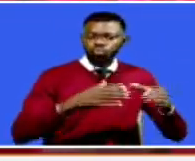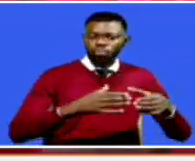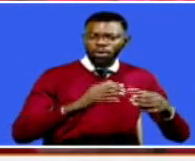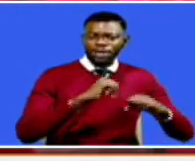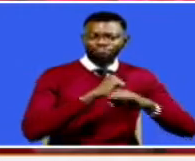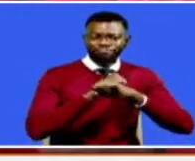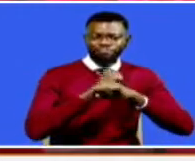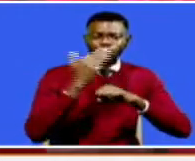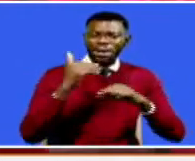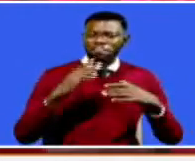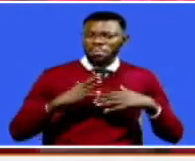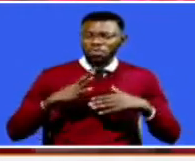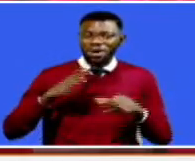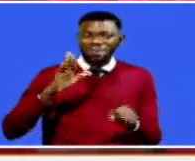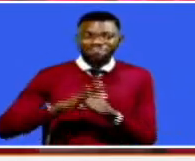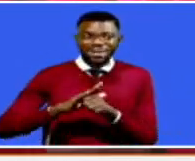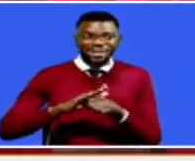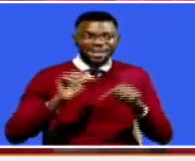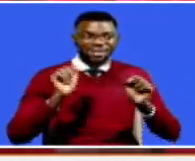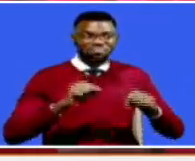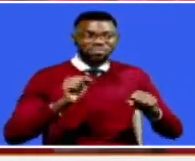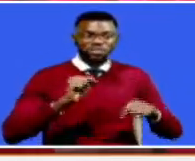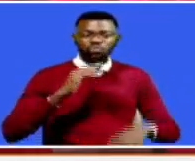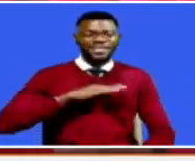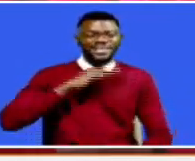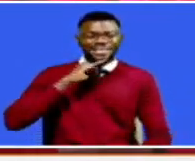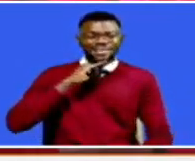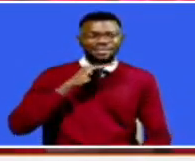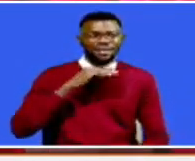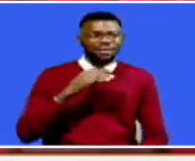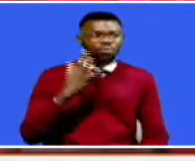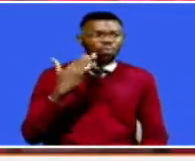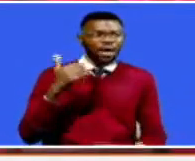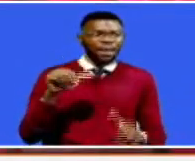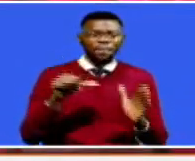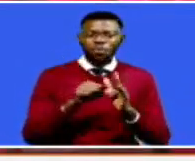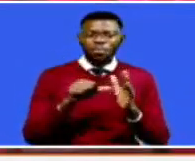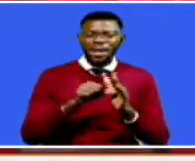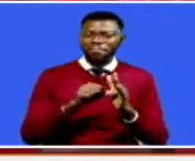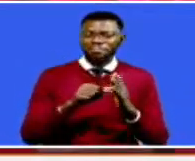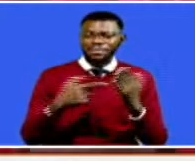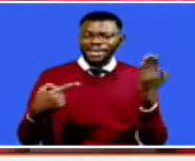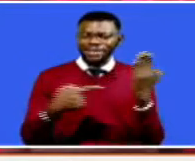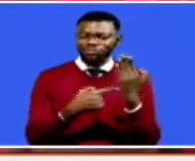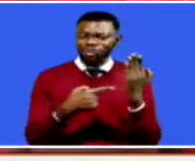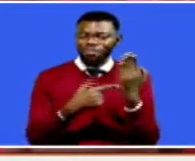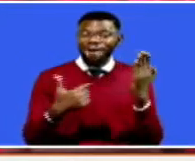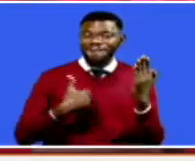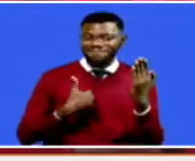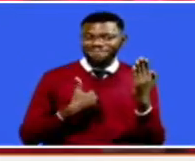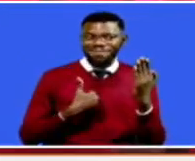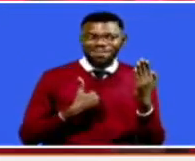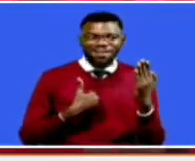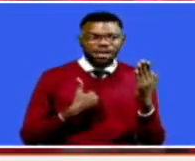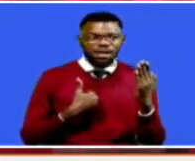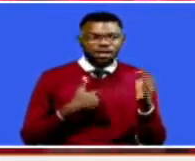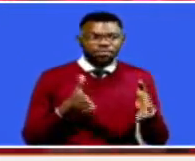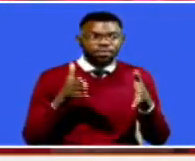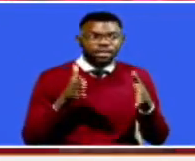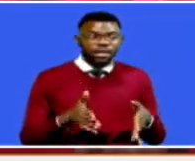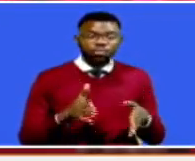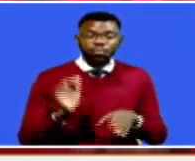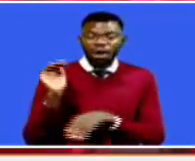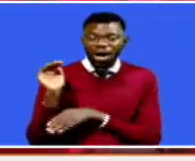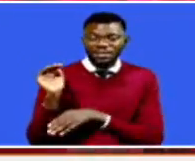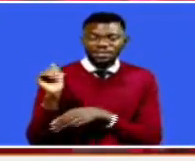kwamba ni wao tu ndio wanaweza sana na vita ya hapa, kwa sababu ya maneno ya technology na mambo zingine mingi. Kwa hivyo tunaomba sana, na